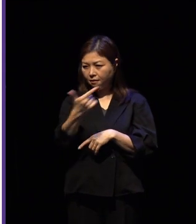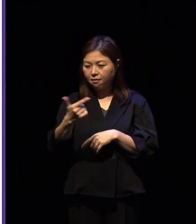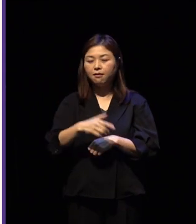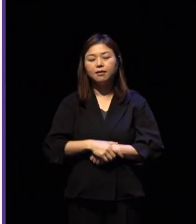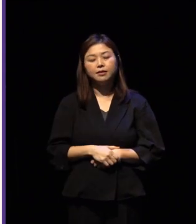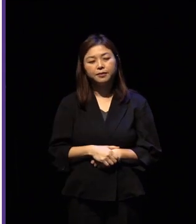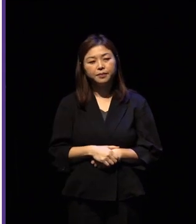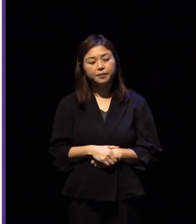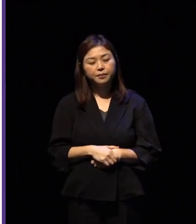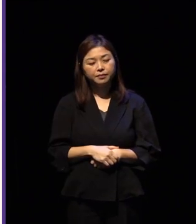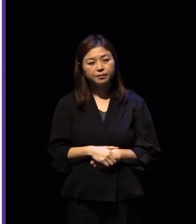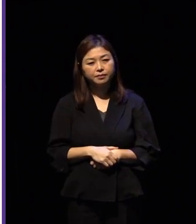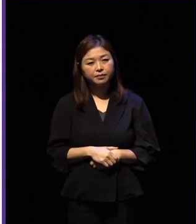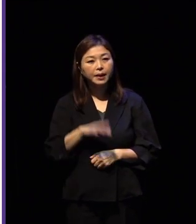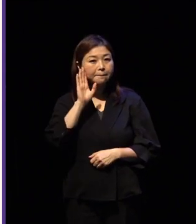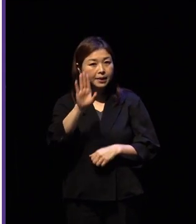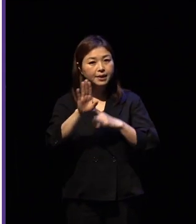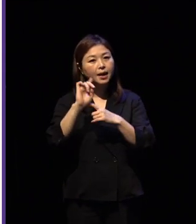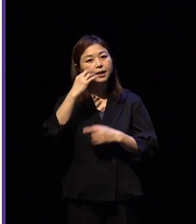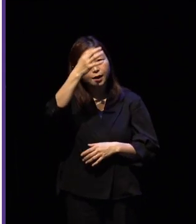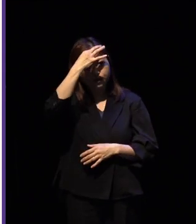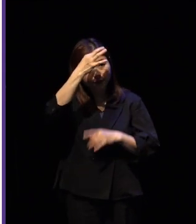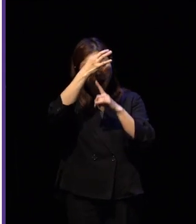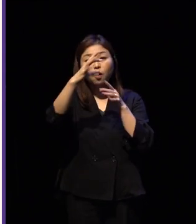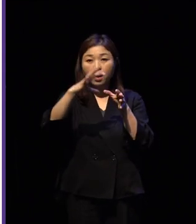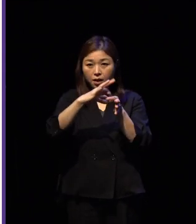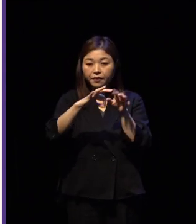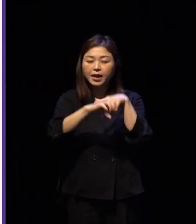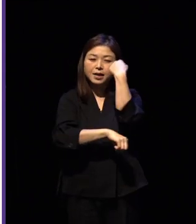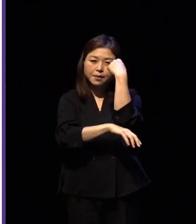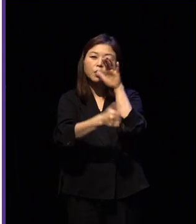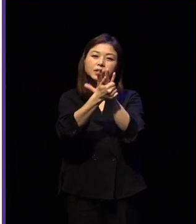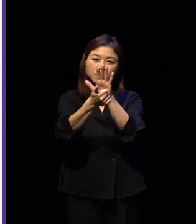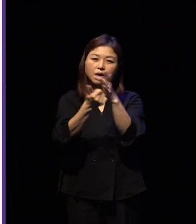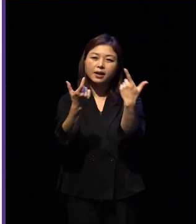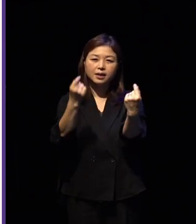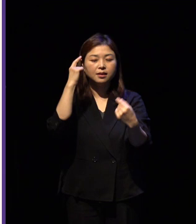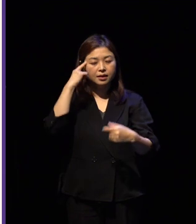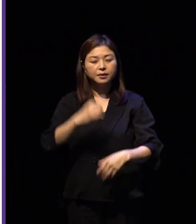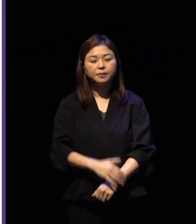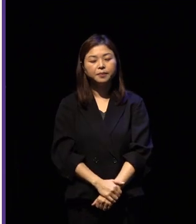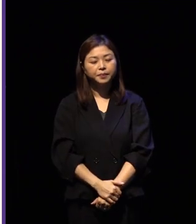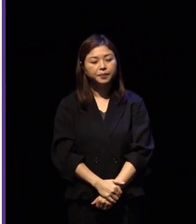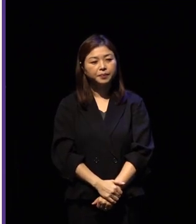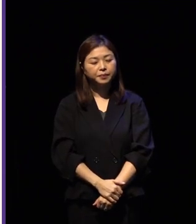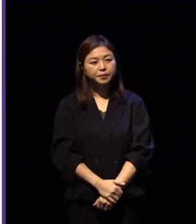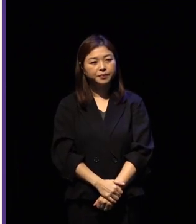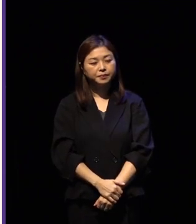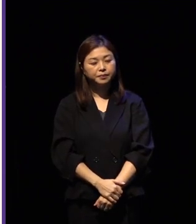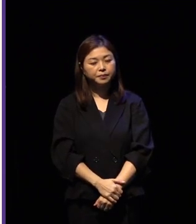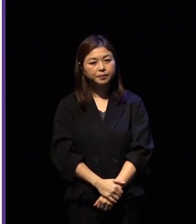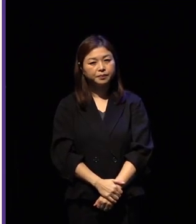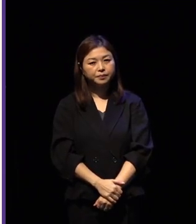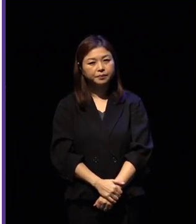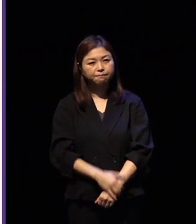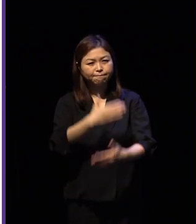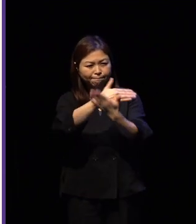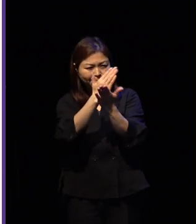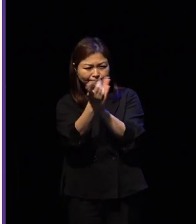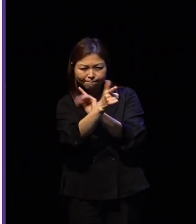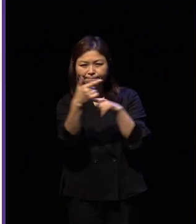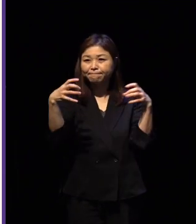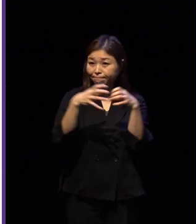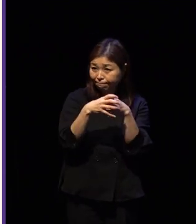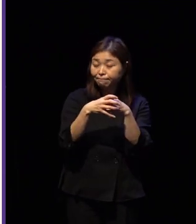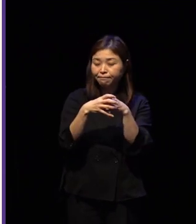하고 있어서 미래 예술에 대한 기초를 제공하는 그런 예술로 볼 수 있고요 또 기존에 보면 담원에서 포함됐던